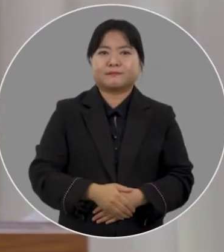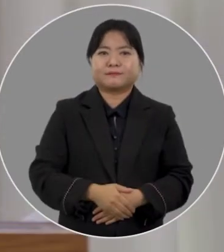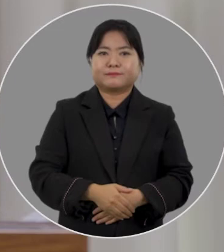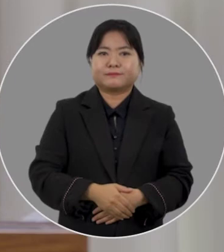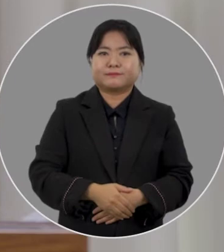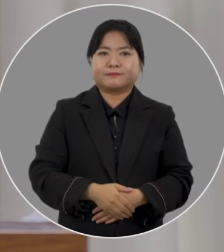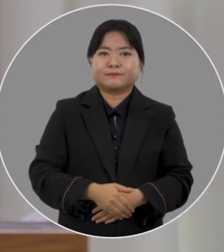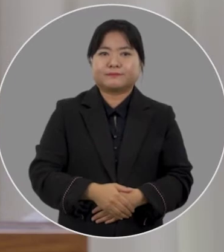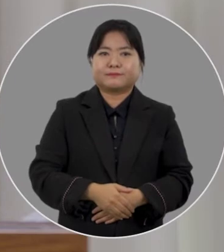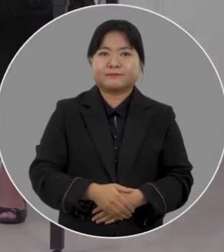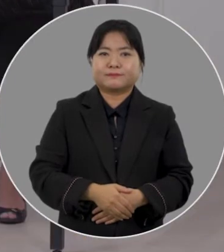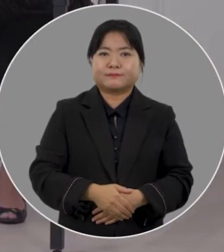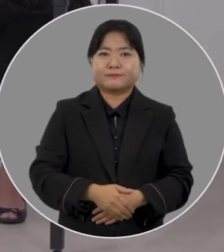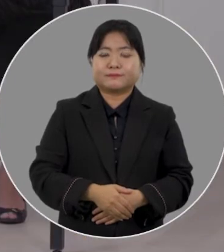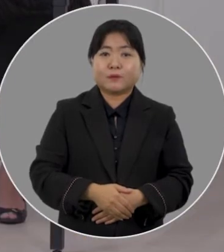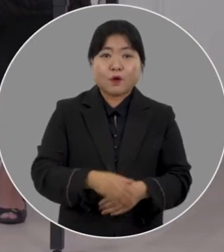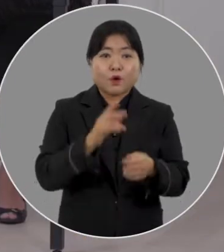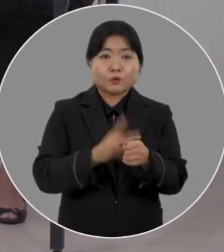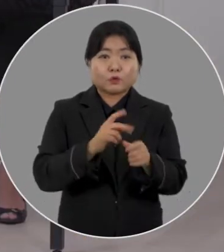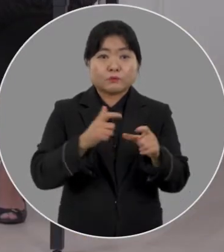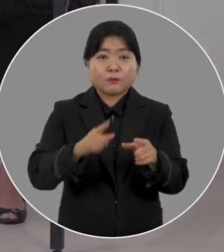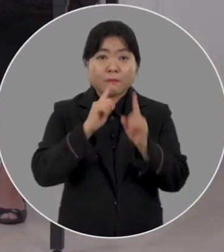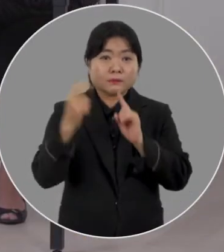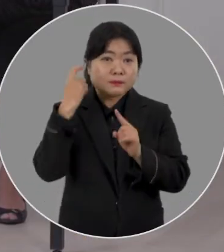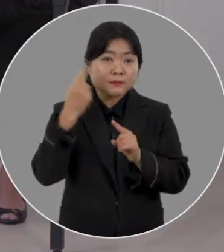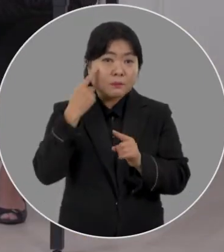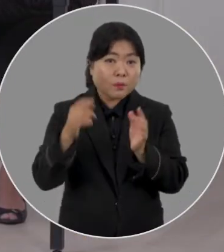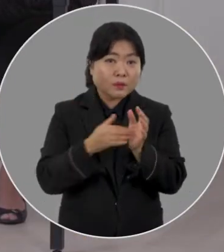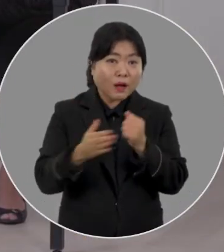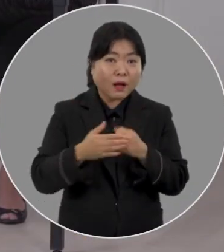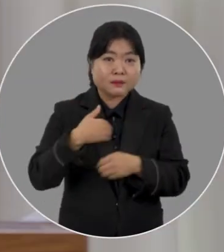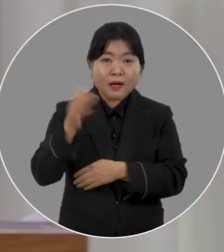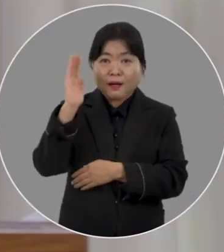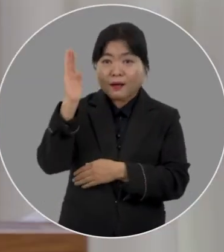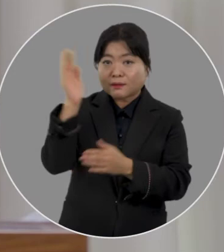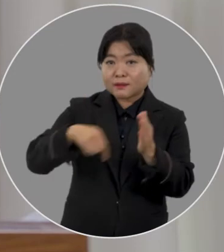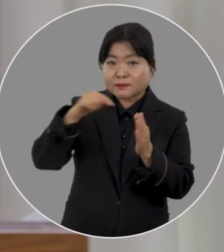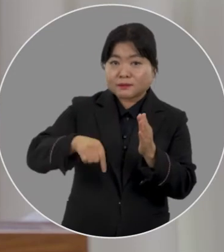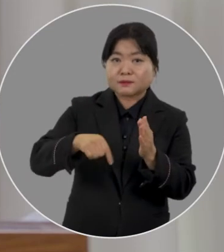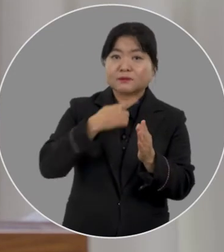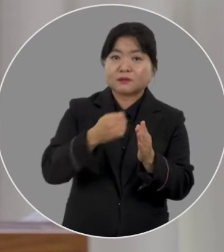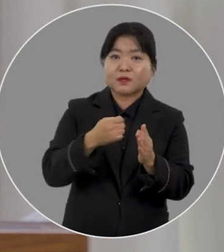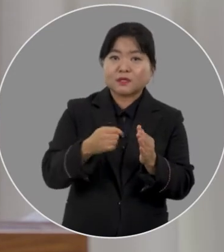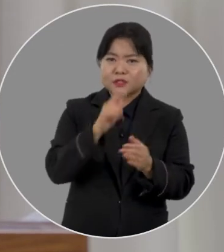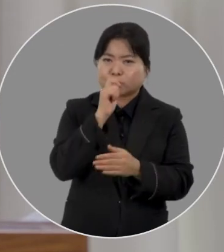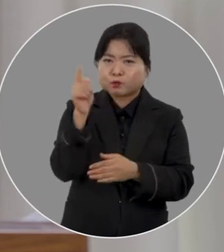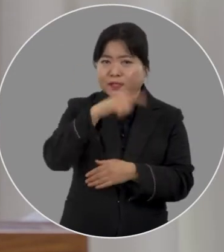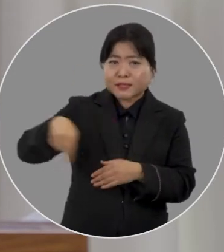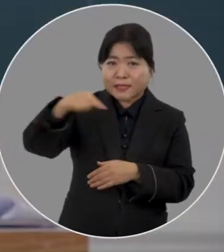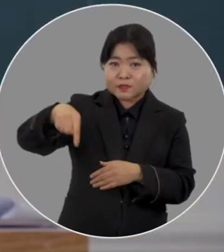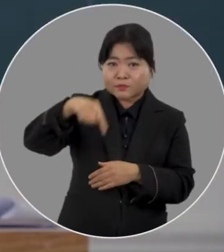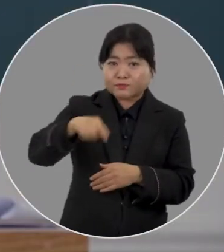같습니다. 네. 저는 교수님들 말씀 듣다 보니까 제가 강연에서 얘기했던 것 중에서 침묵의 나선이라는 게 있었거든요.